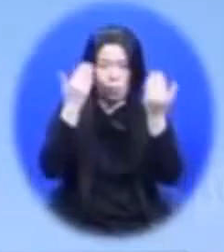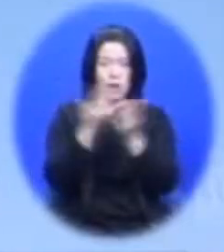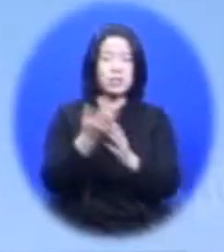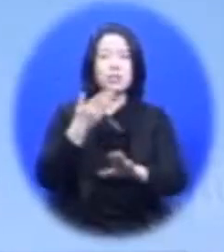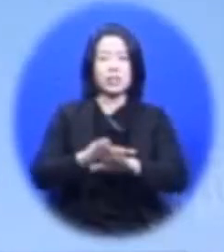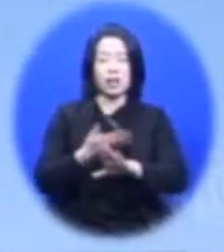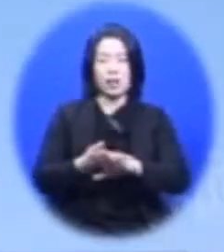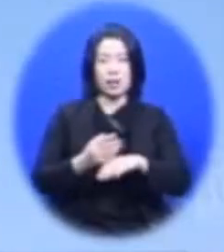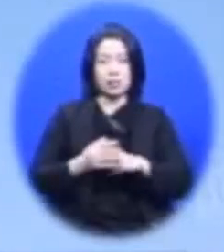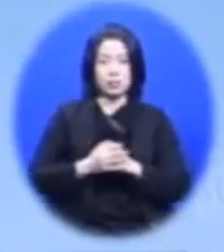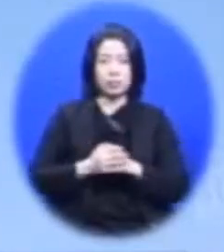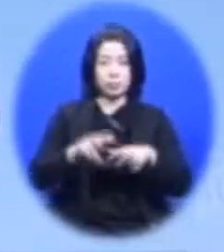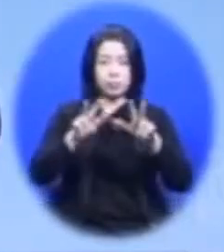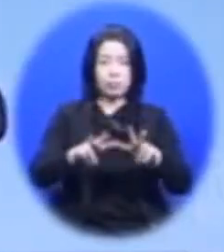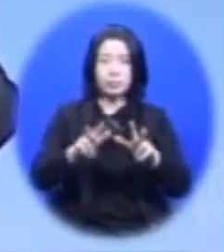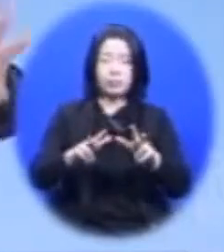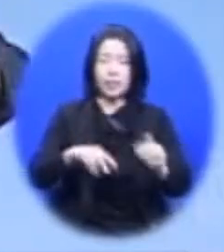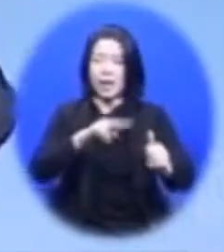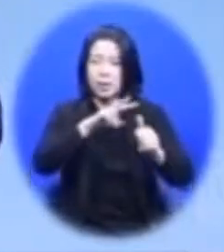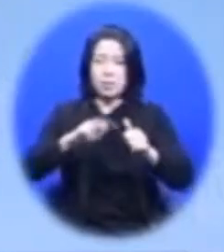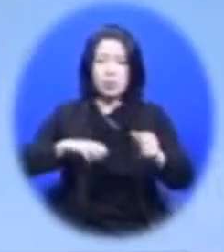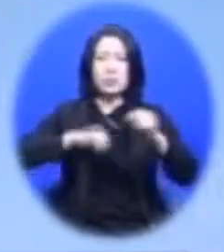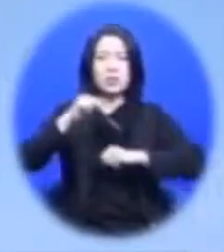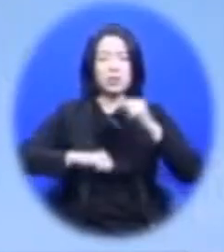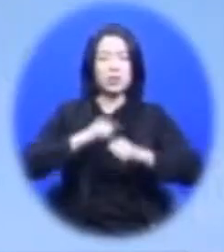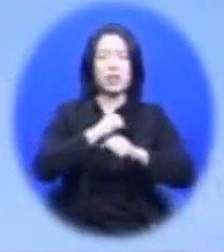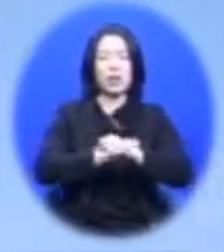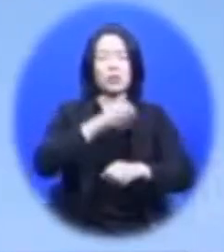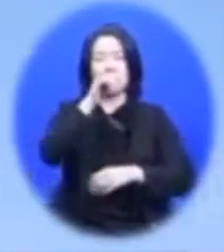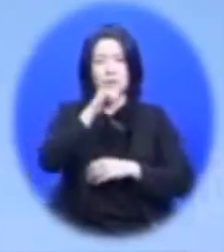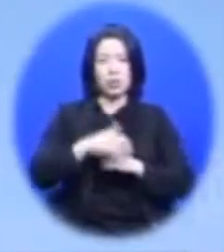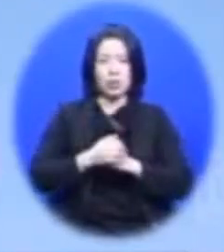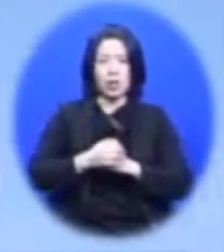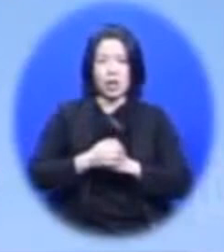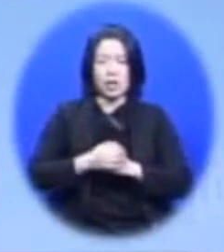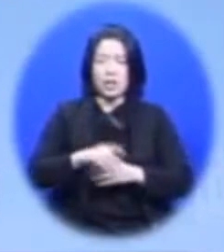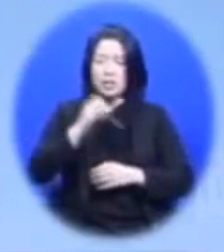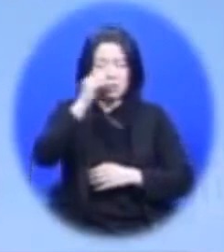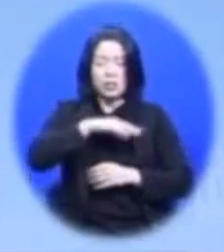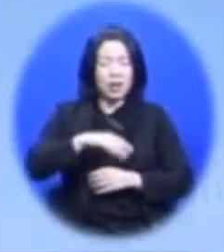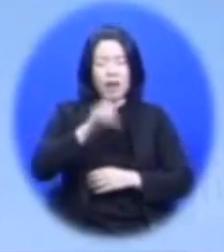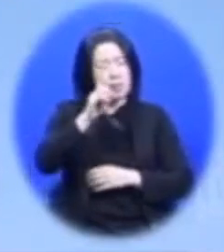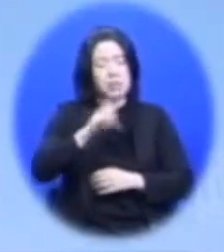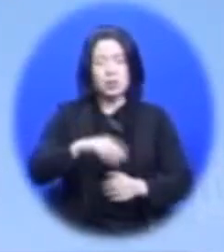다른 겁니다. 지금은 미움이 역사하고 있는 거예요. 미운 거예요, 한마디로.